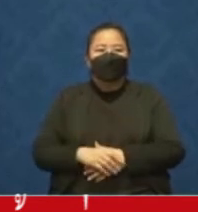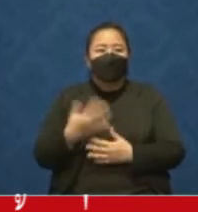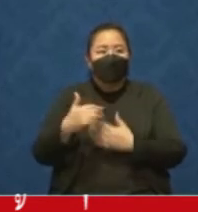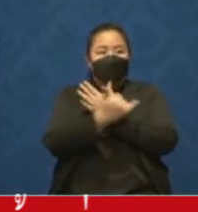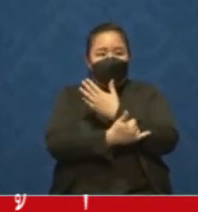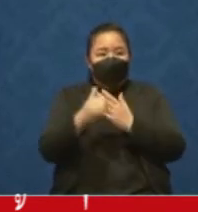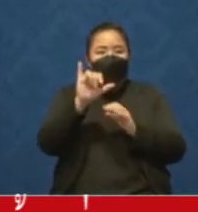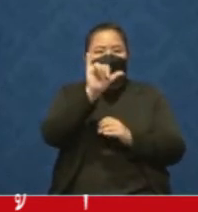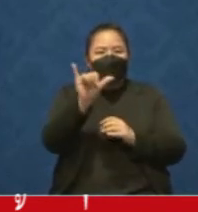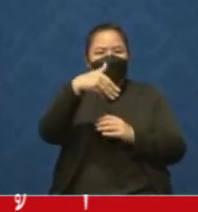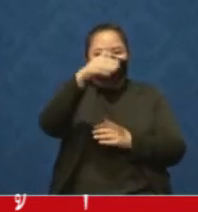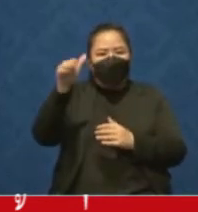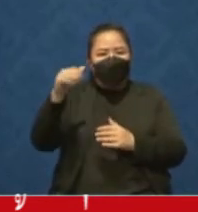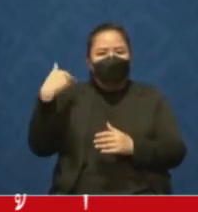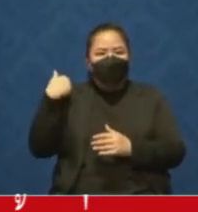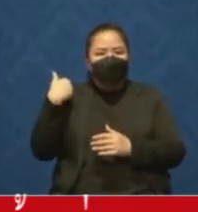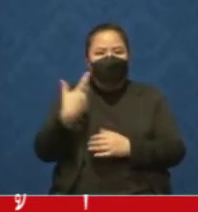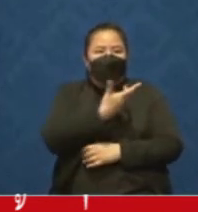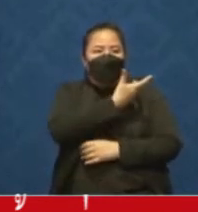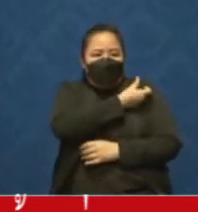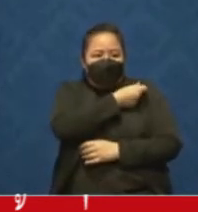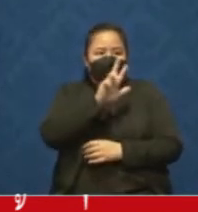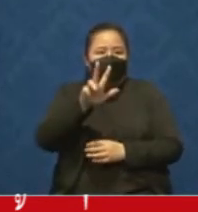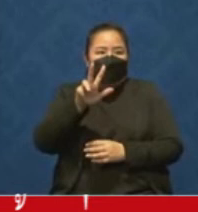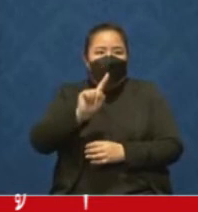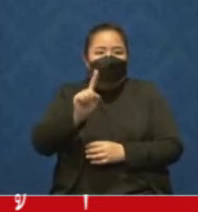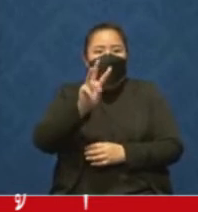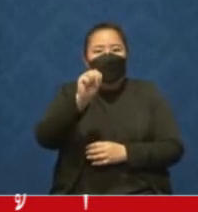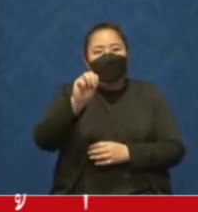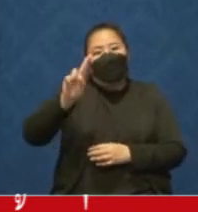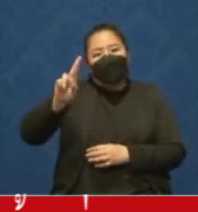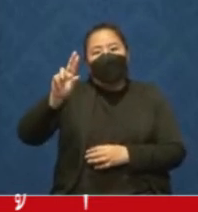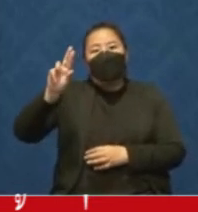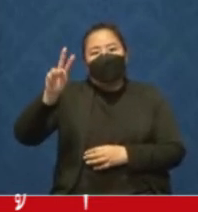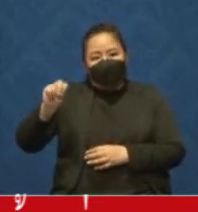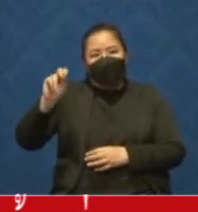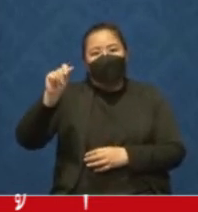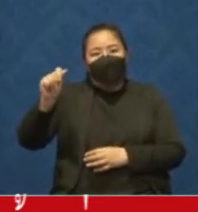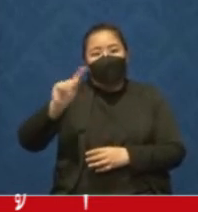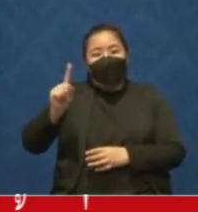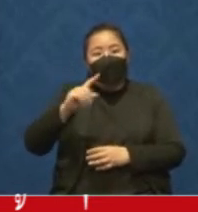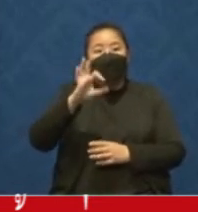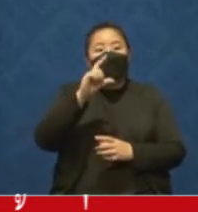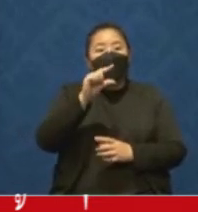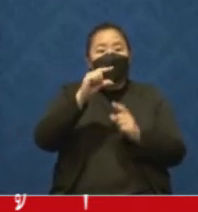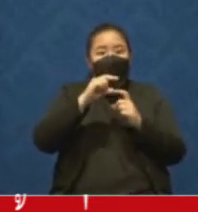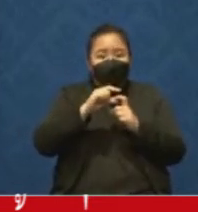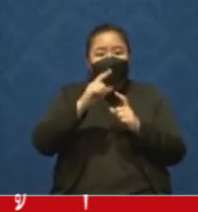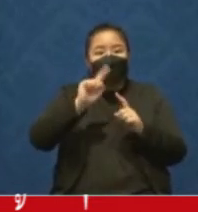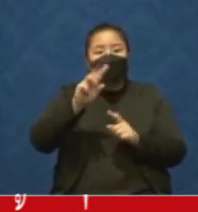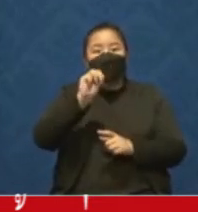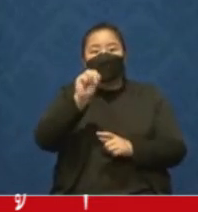เริมโนโรงฉีดวซีนกระตุ้นเข็ 3 ด้วยวัคซีน mRNA Pfizer หรอ Moderna ครัไม่ได้ฉีด